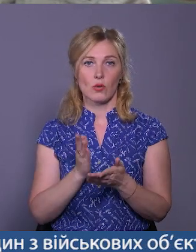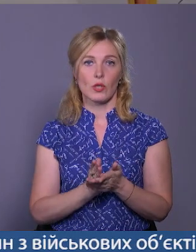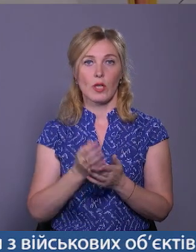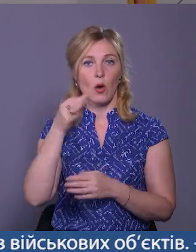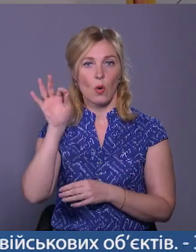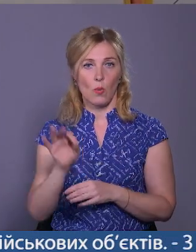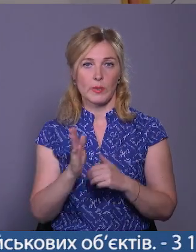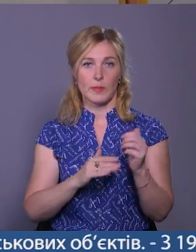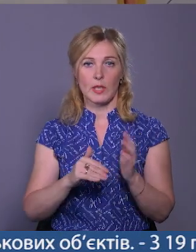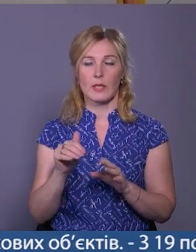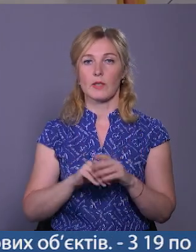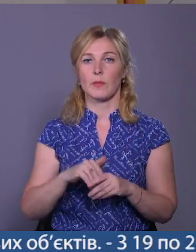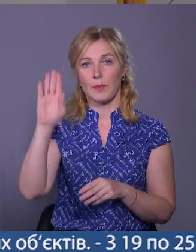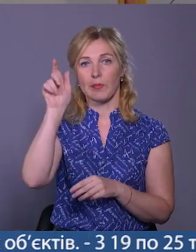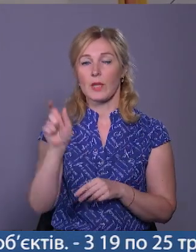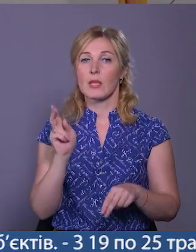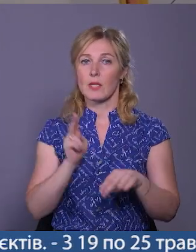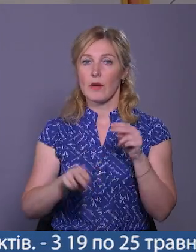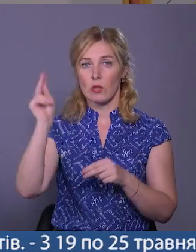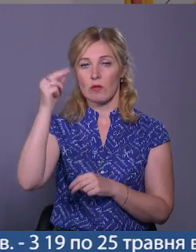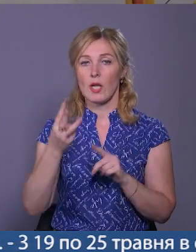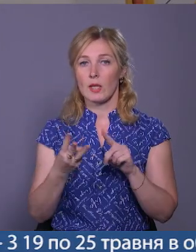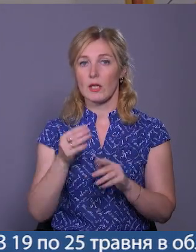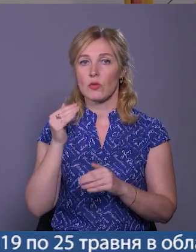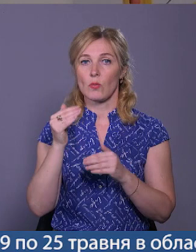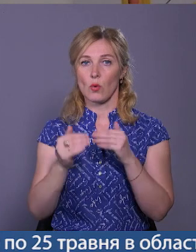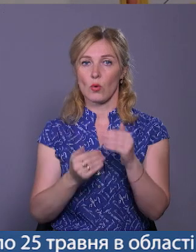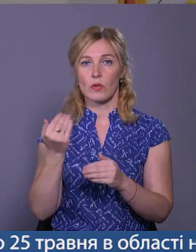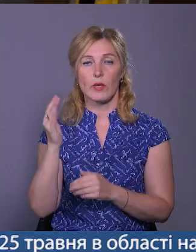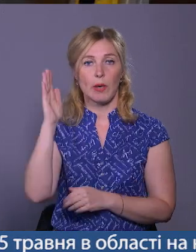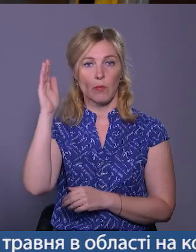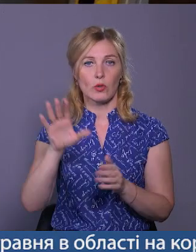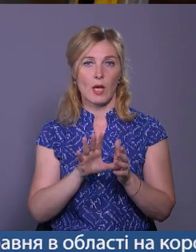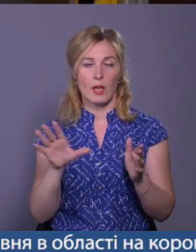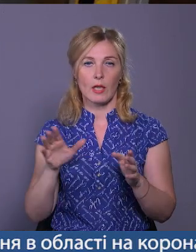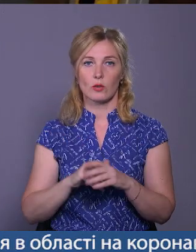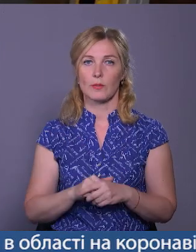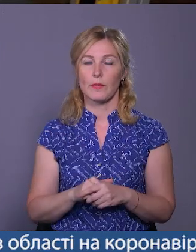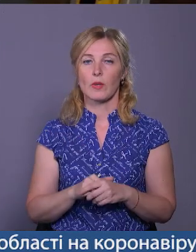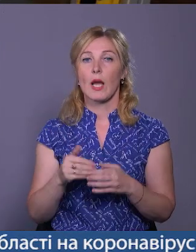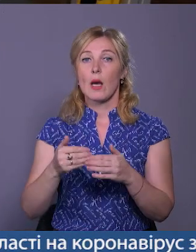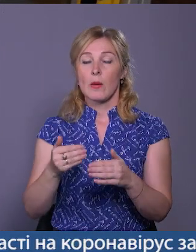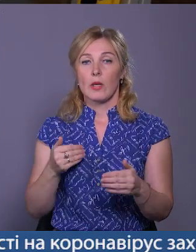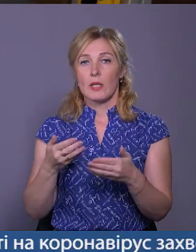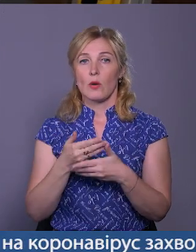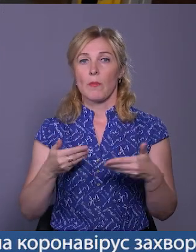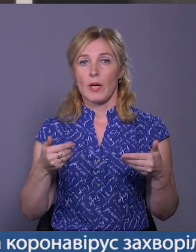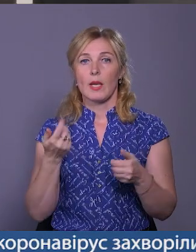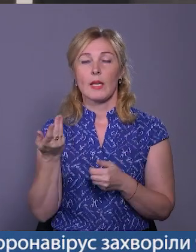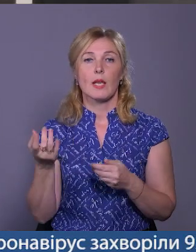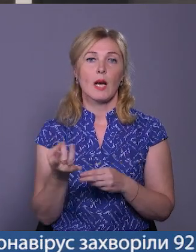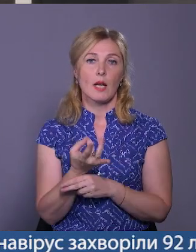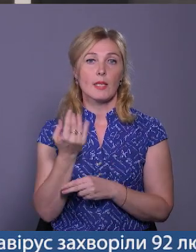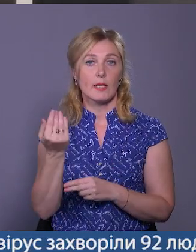спеціалістами Андрій завершує навчання на третьому курсі він майбутній електроенергетик попередніми декілька раз